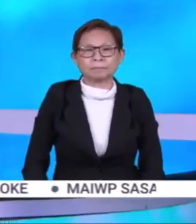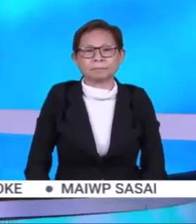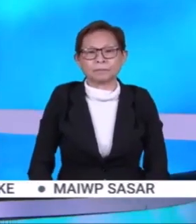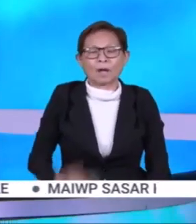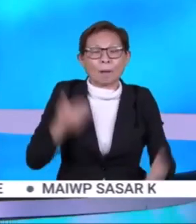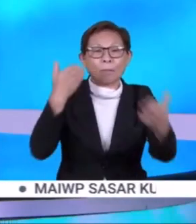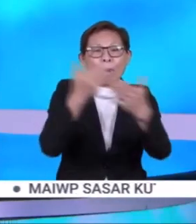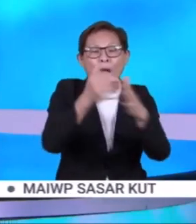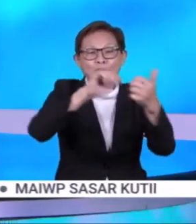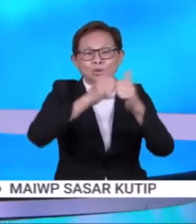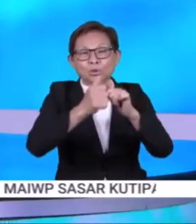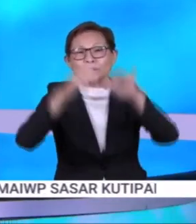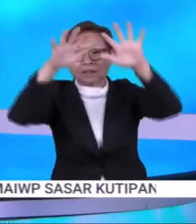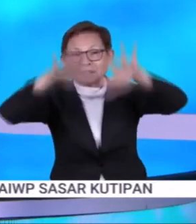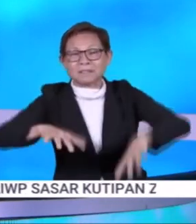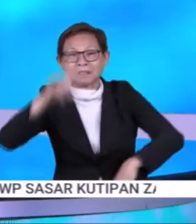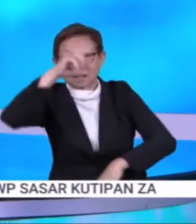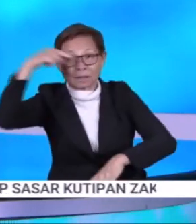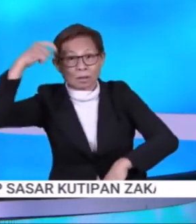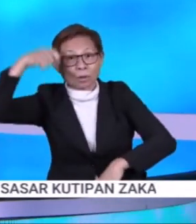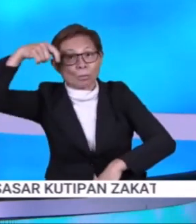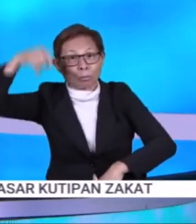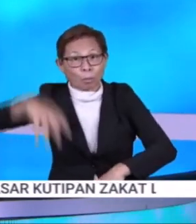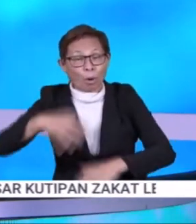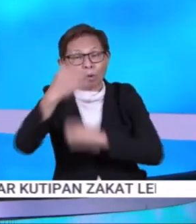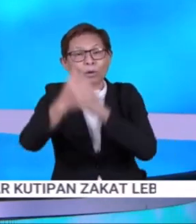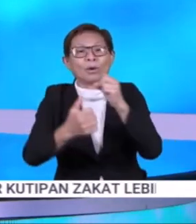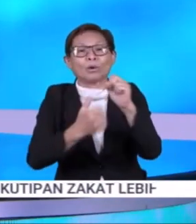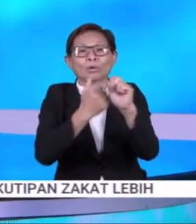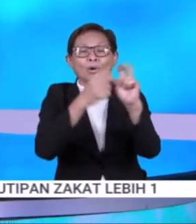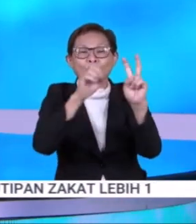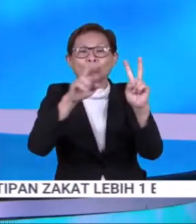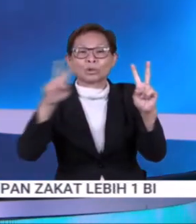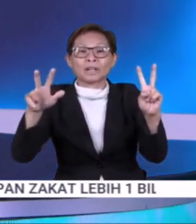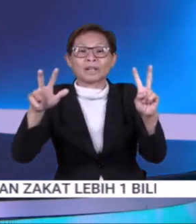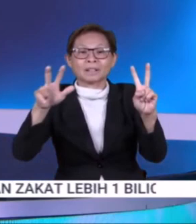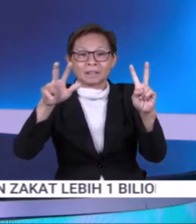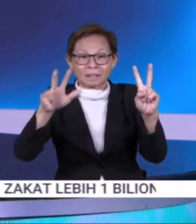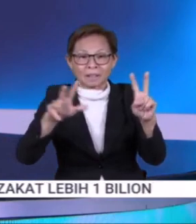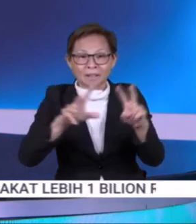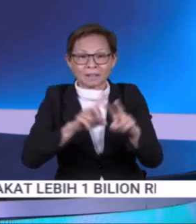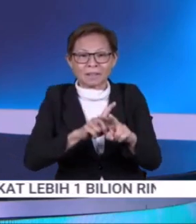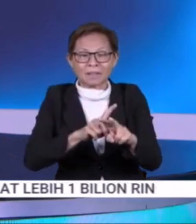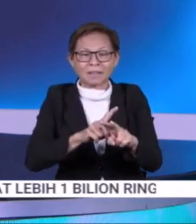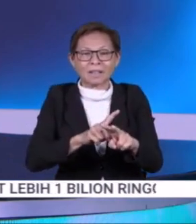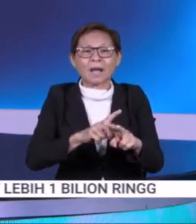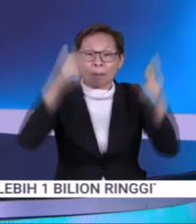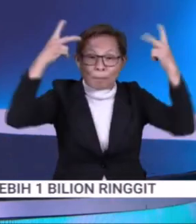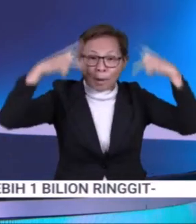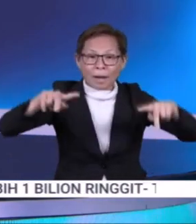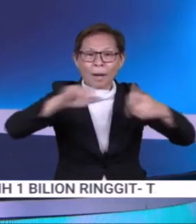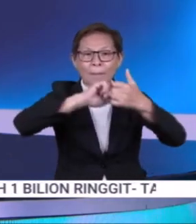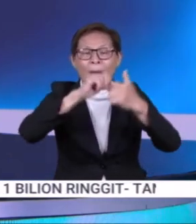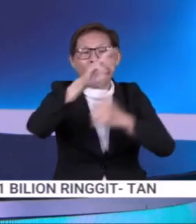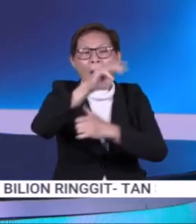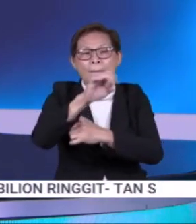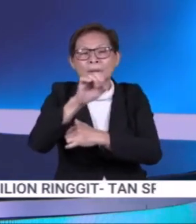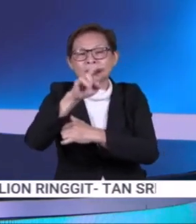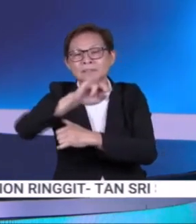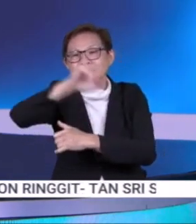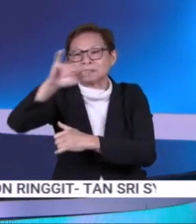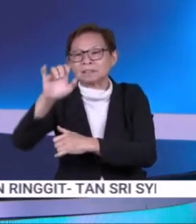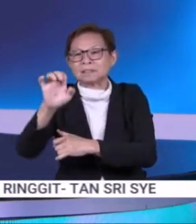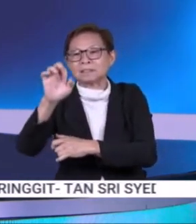menjelang sukan si Kamboja 2023 di pnompen di depan pengarah bagian atlet MSN